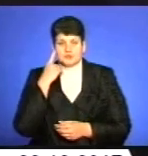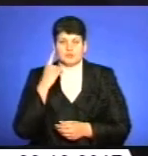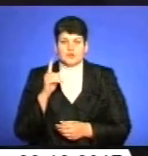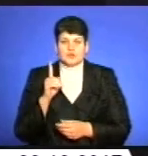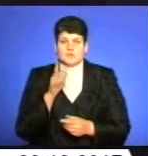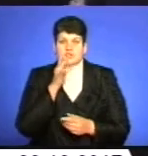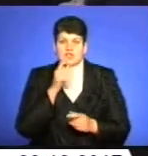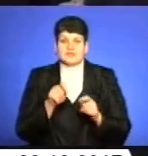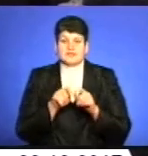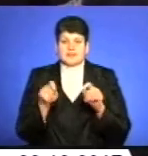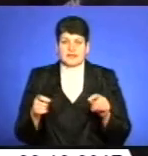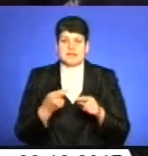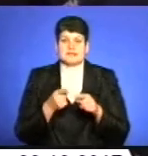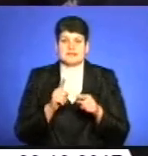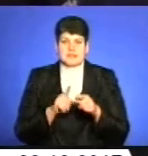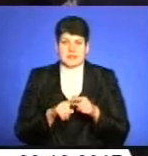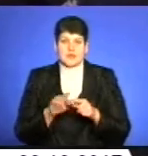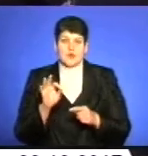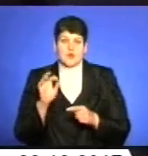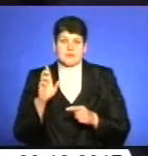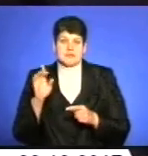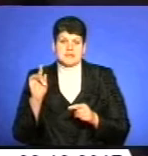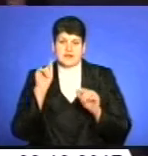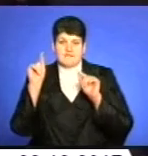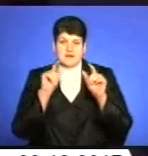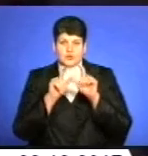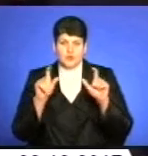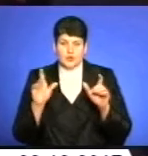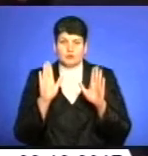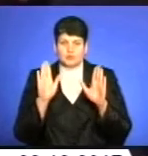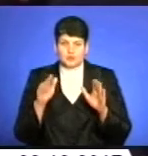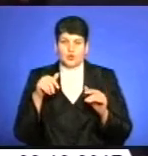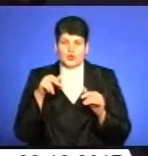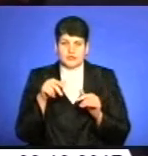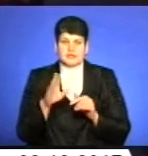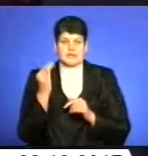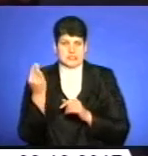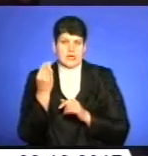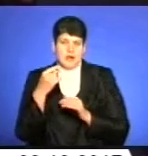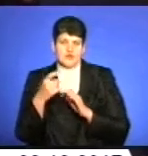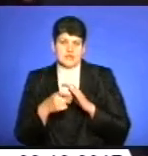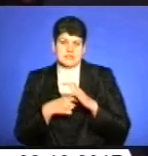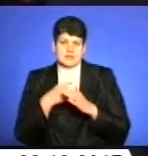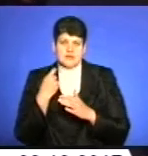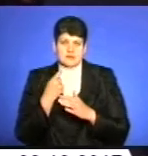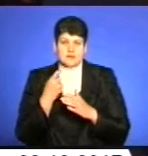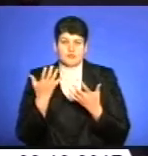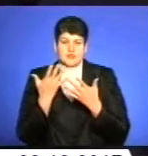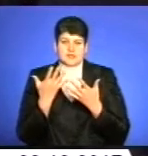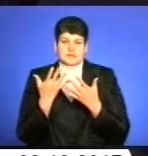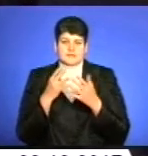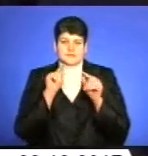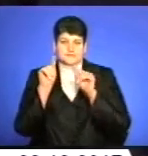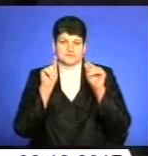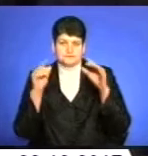під час відкриття цієї обсерваторії буду ходити, бо цікаво дізнатися про якісь сузір'я,